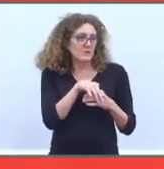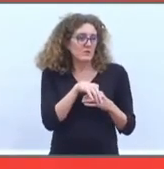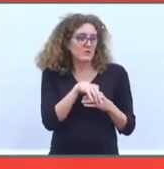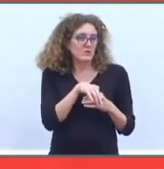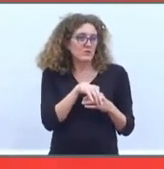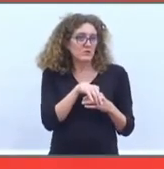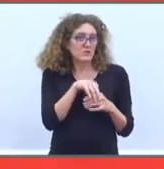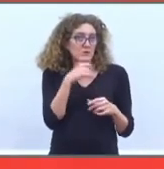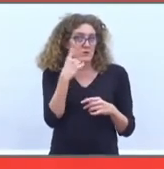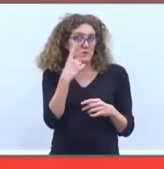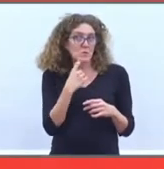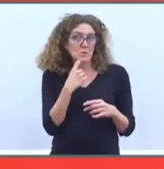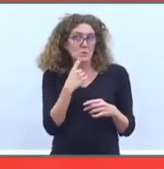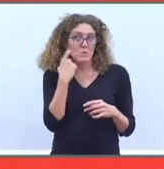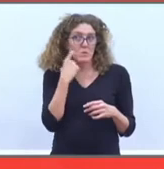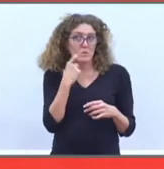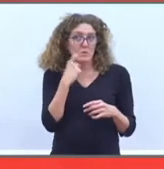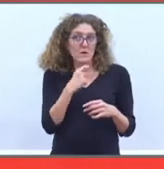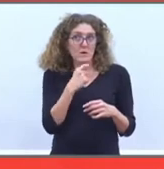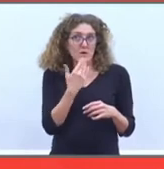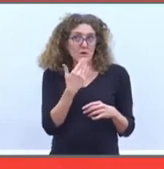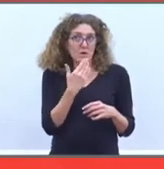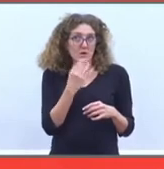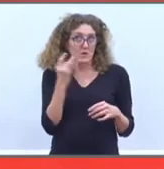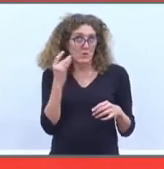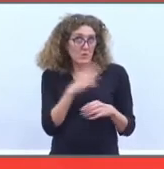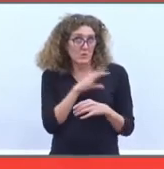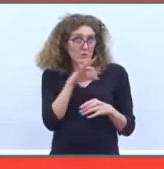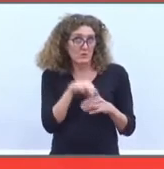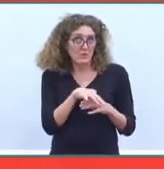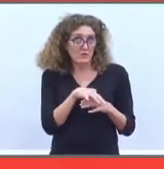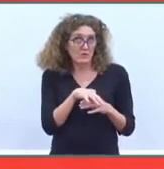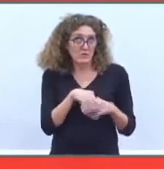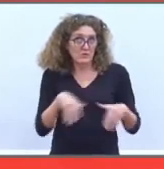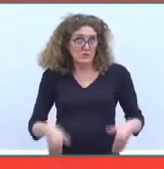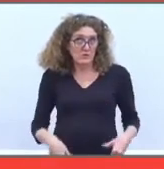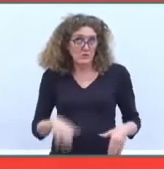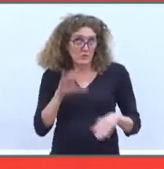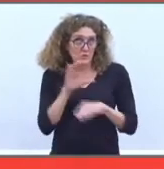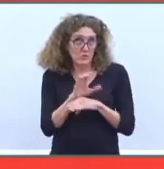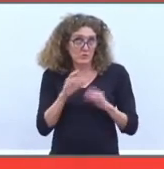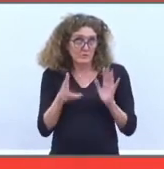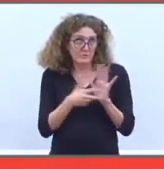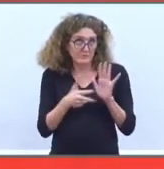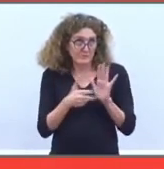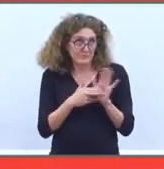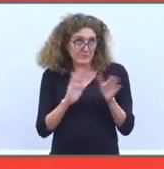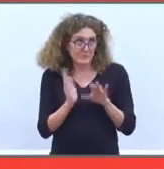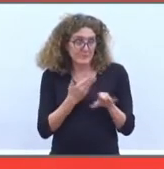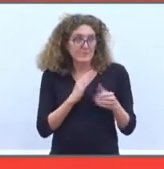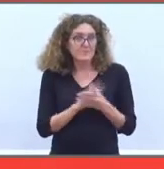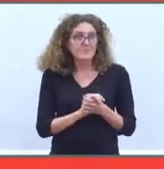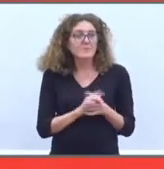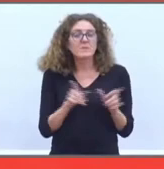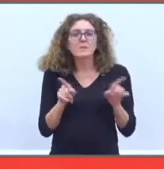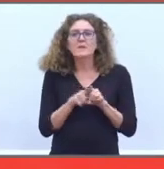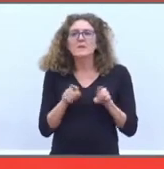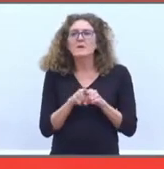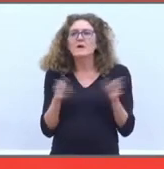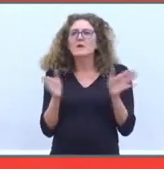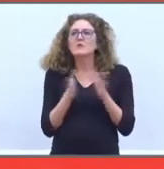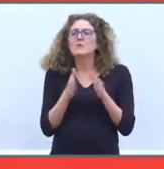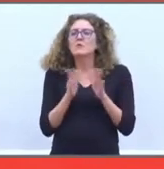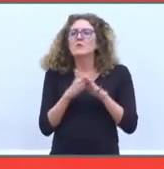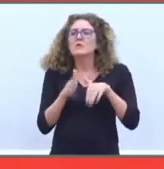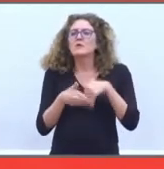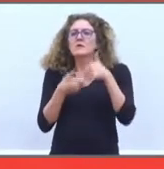questions ? D'autres refus de prendre part au vote ? Qui s'abstient ? Qui est contre ? Adopté à l'unanimité. Et pareil, demande d'aide financière pour